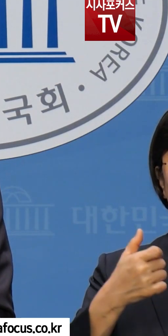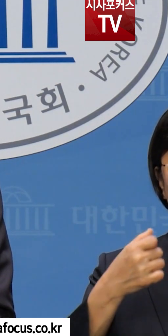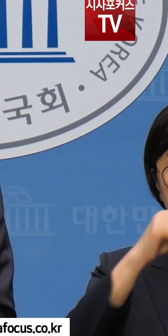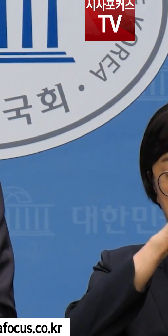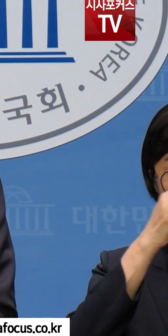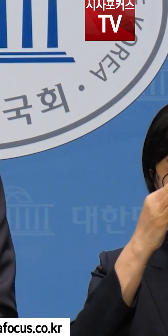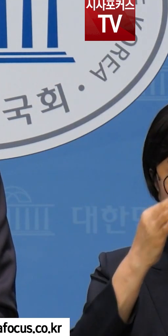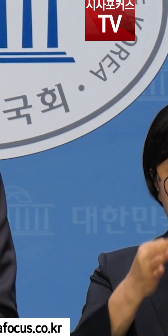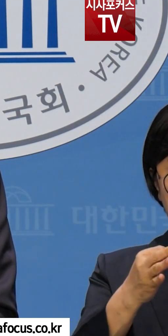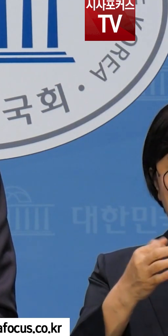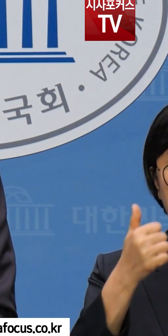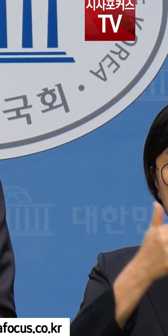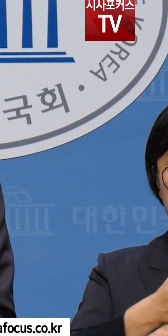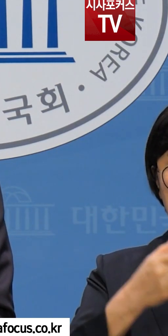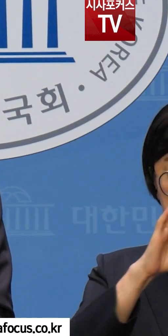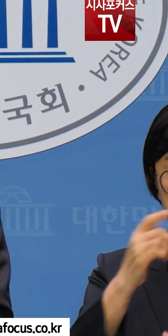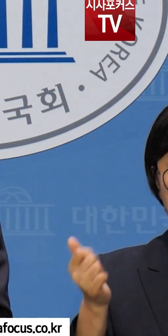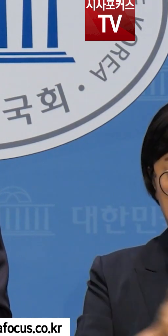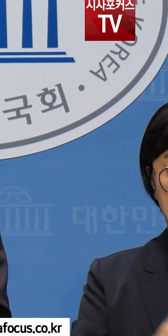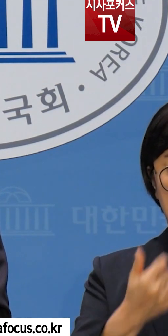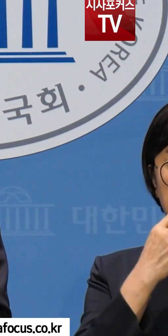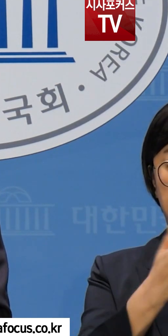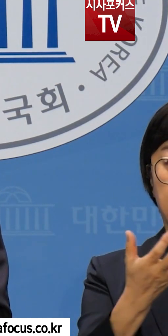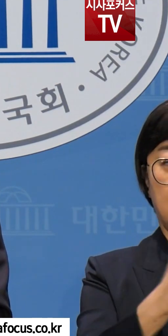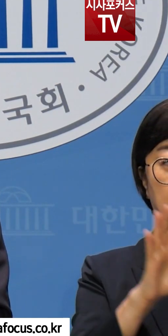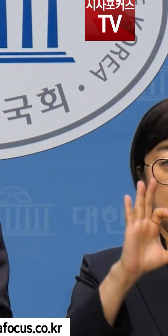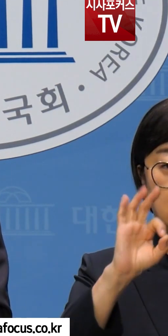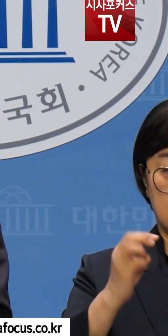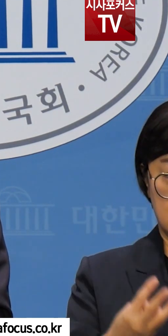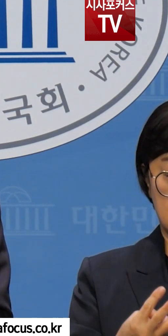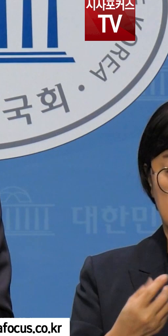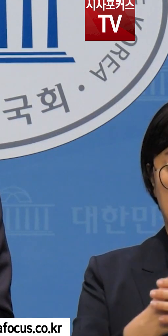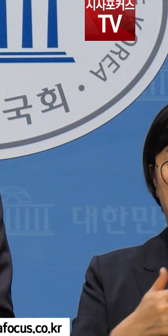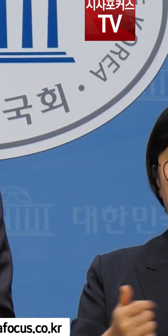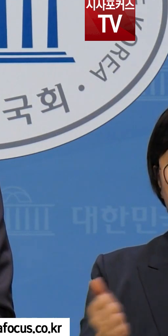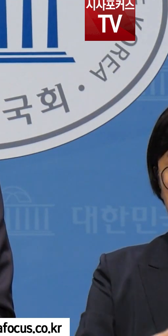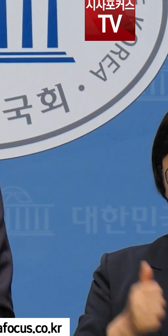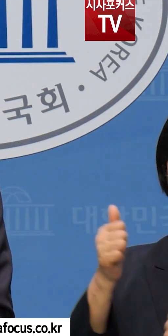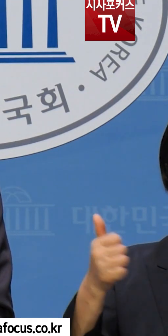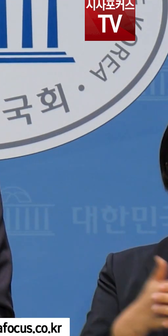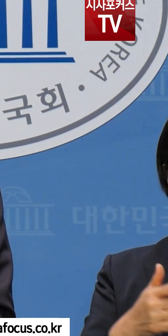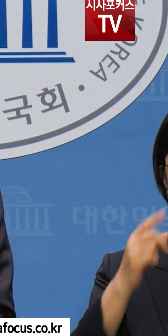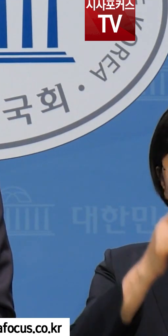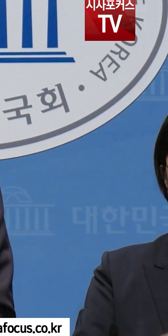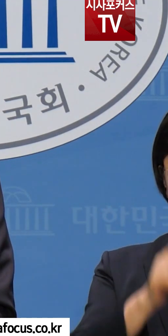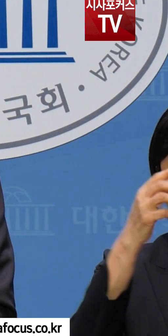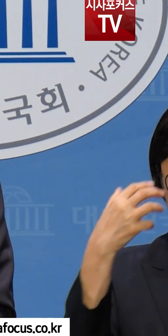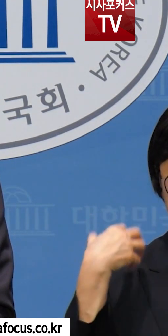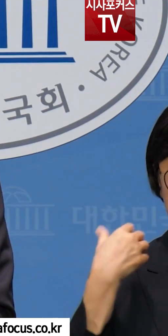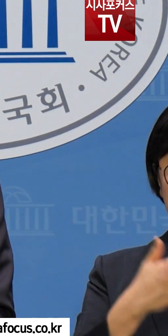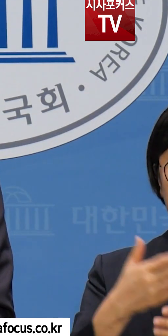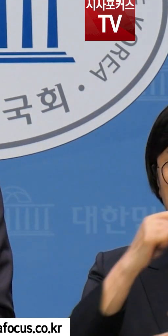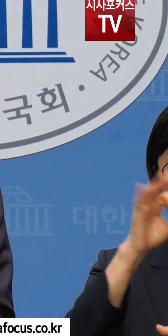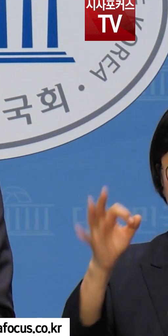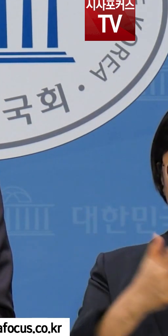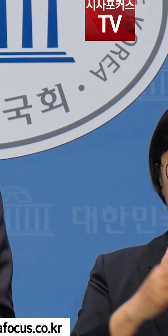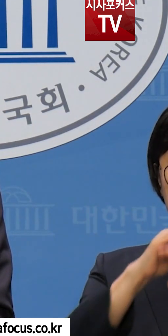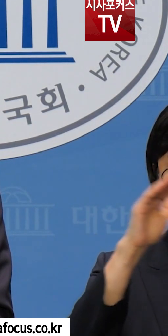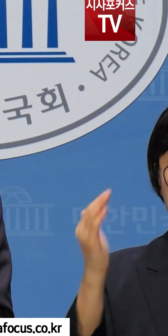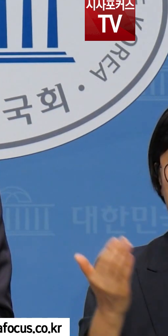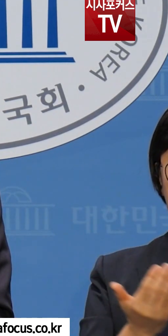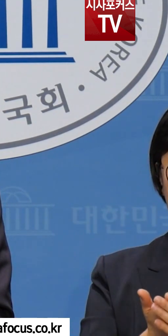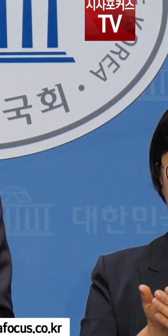예결위원장으로서 그리고 동시에 더불어민주당 을지로위원회 의원으로서 윤석열 정부의 예산 전행을